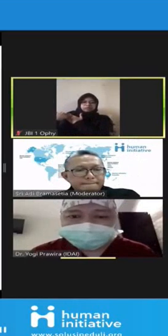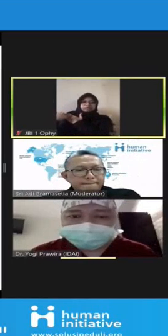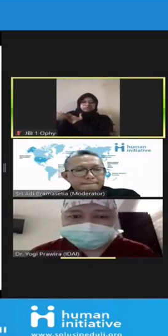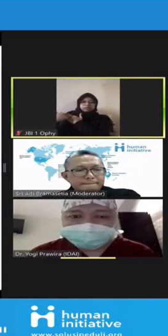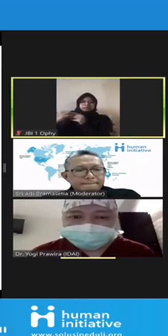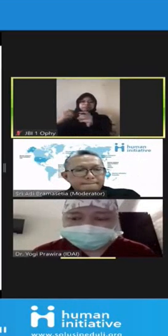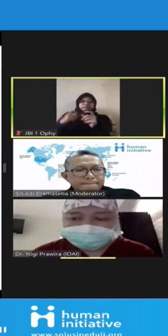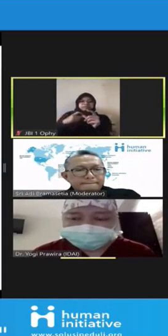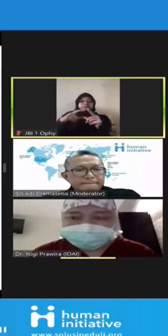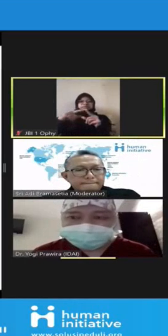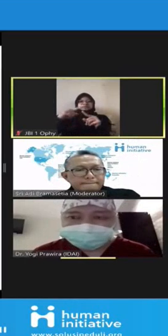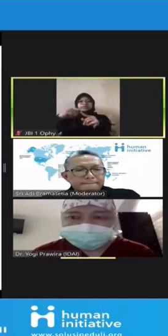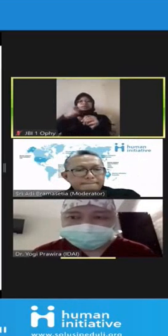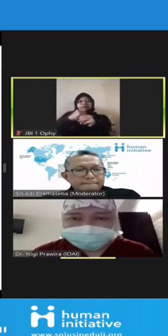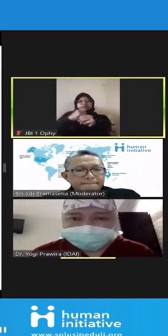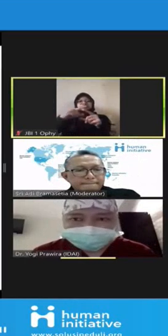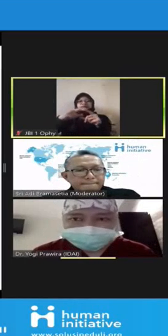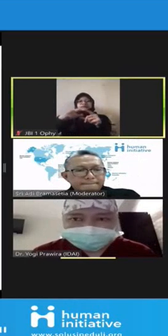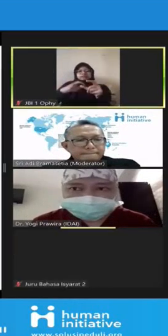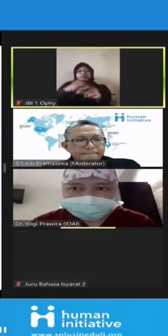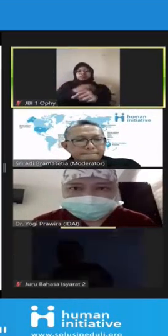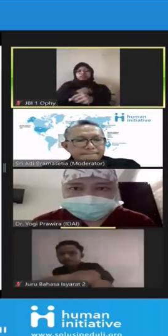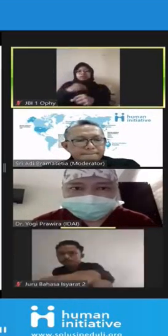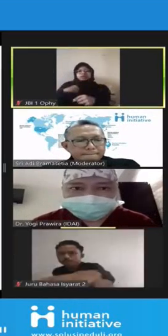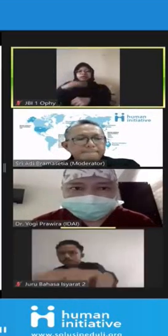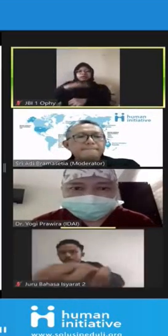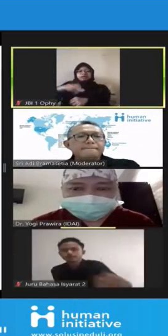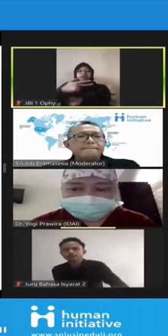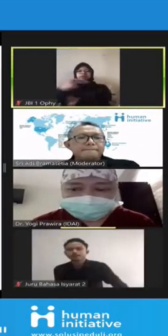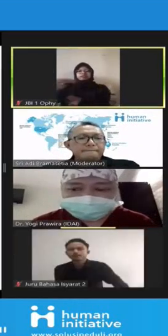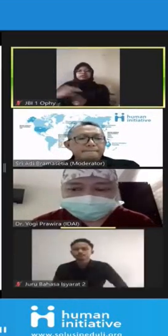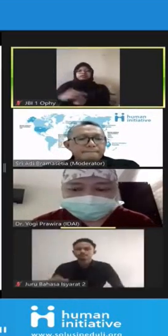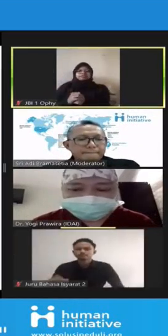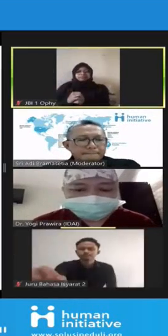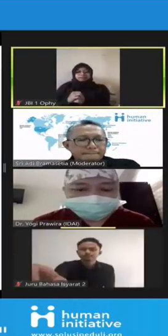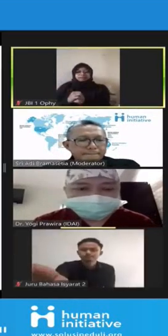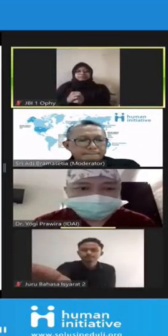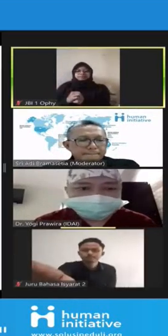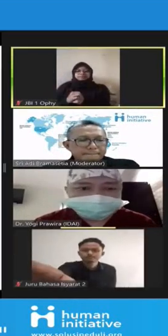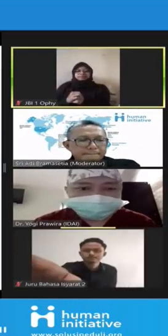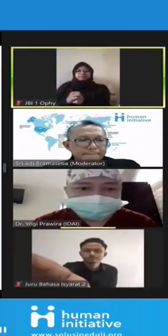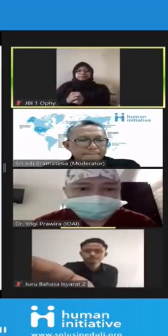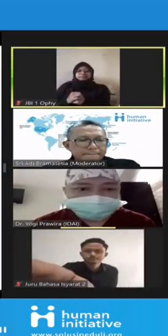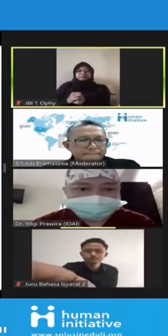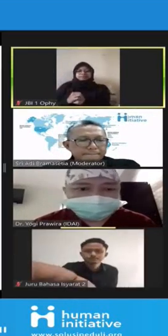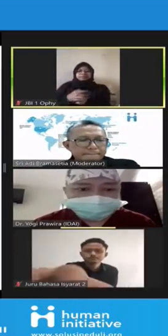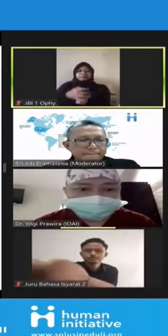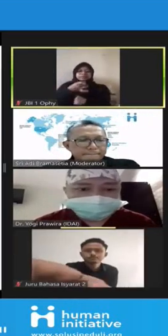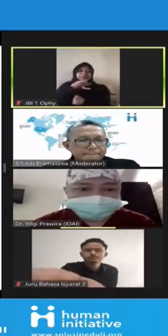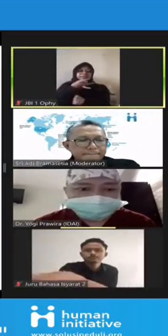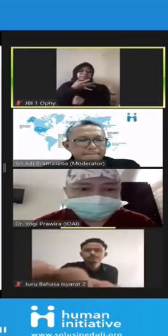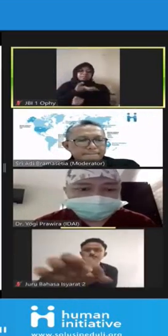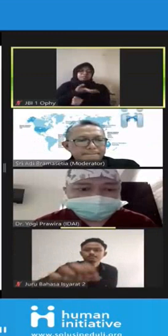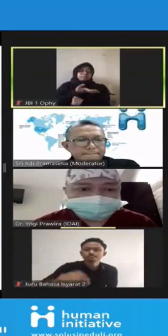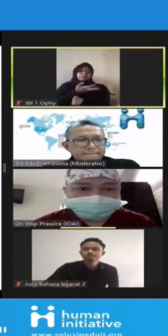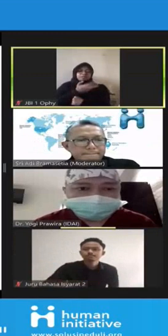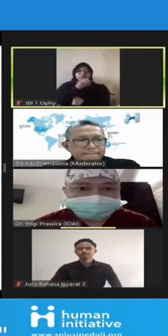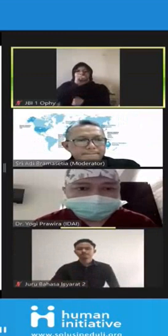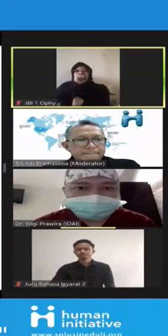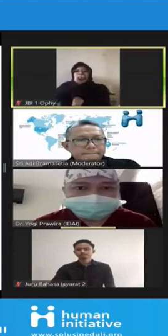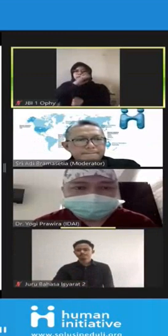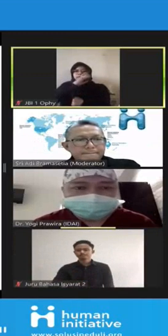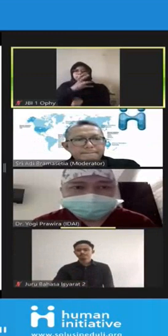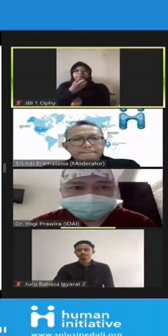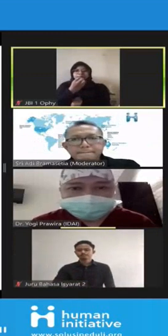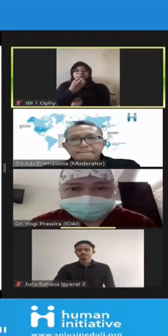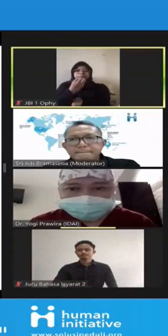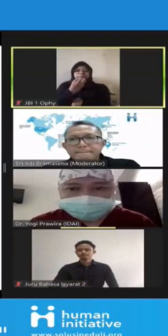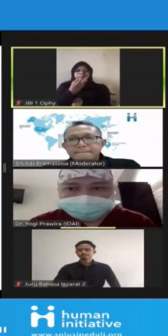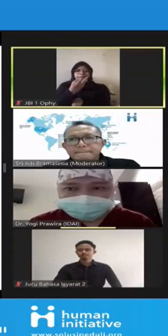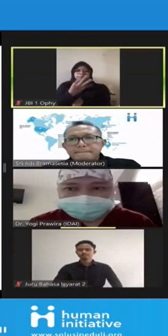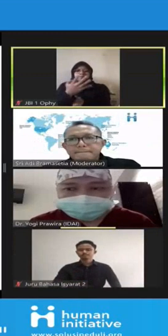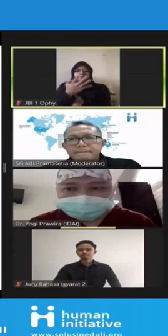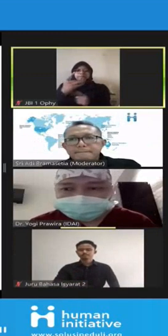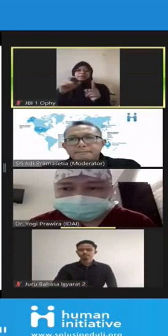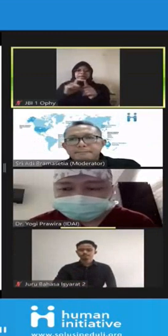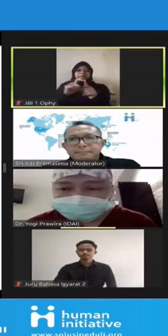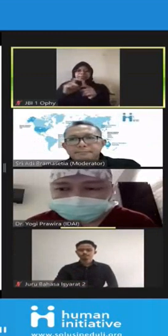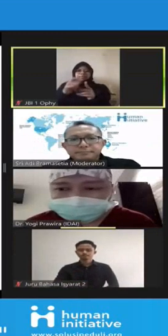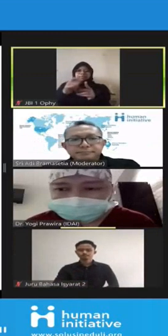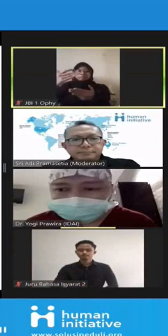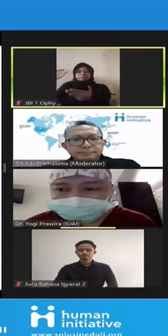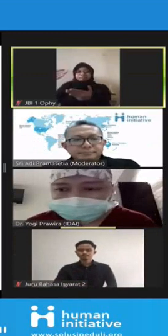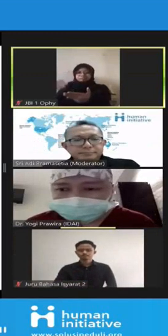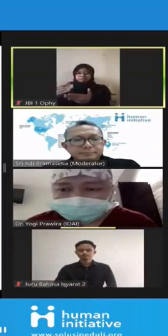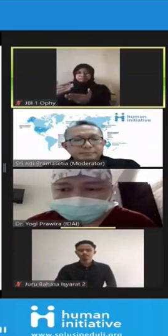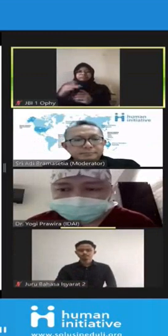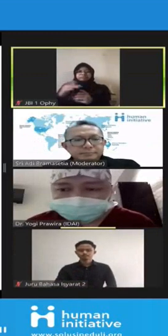COVID-19 Ikatan Dokter Anak Indonesia. Saya izin untuk menyampaikan beberapa data.